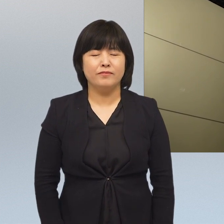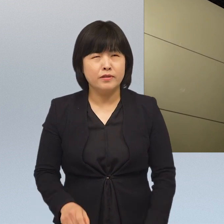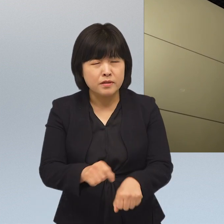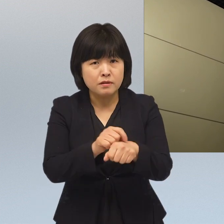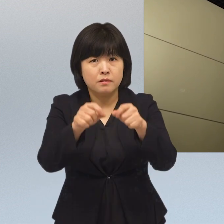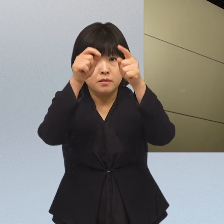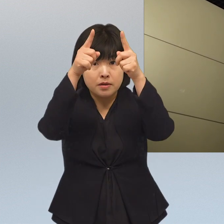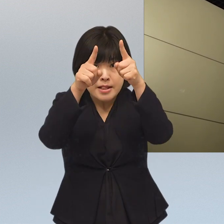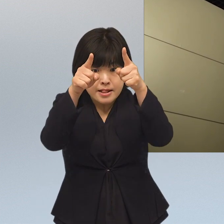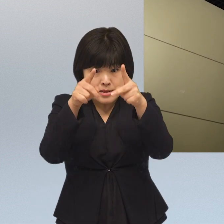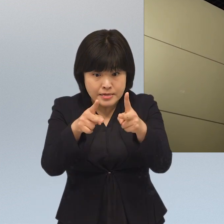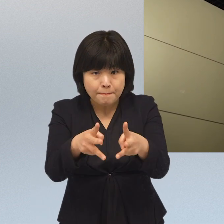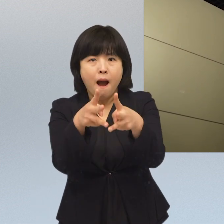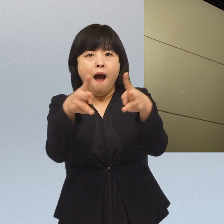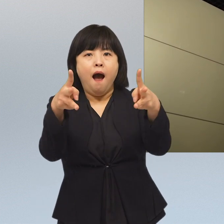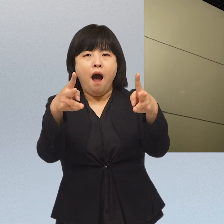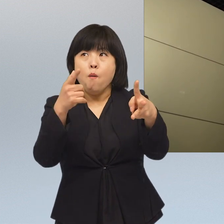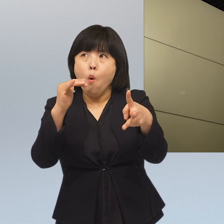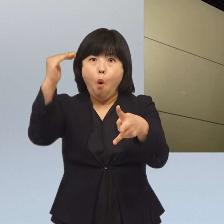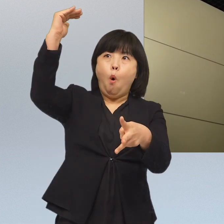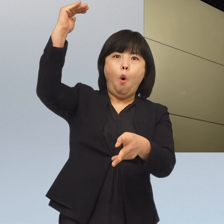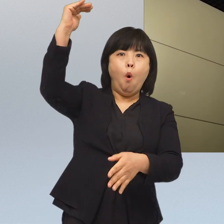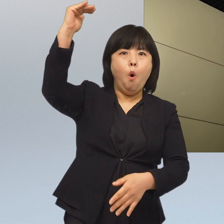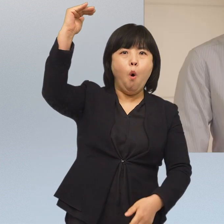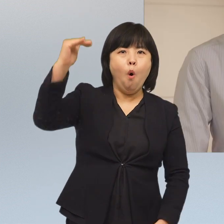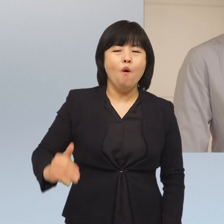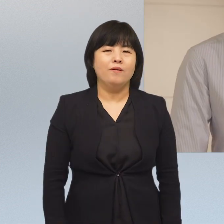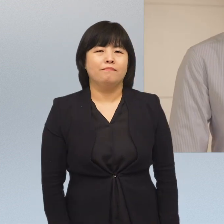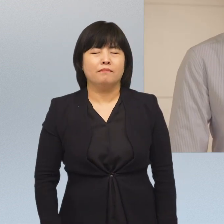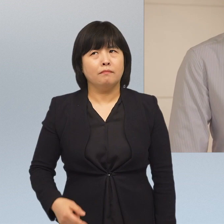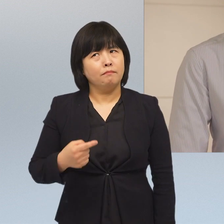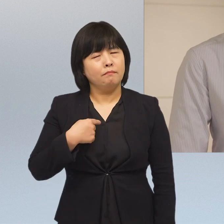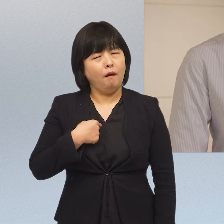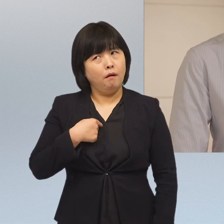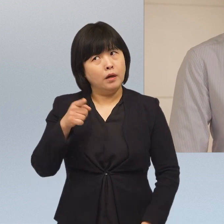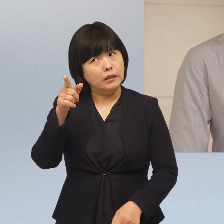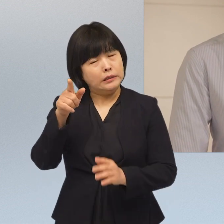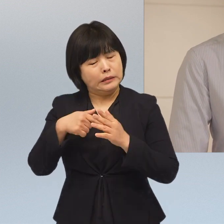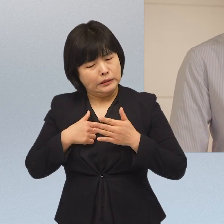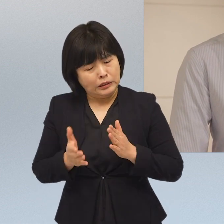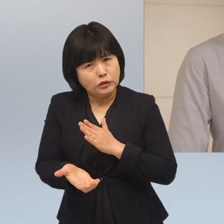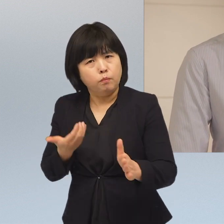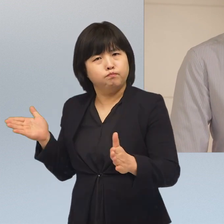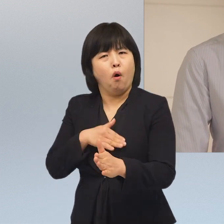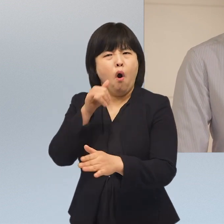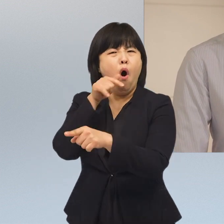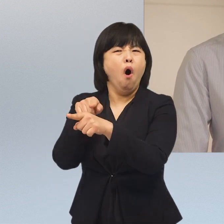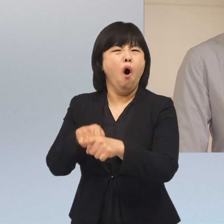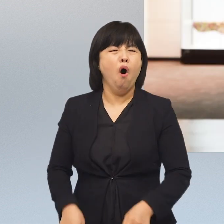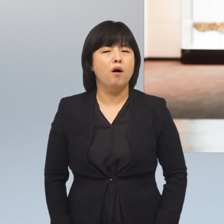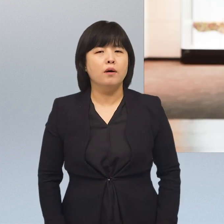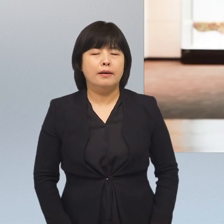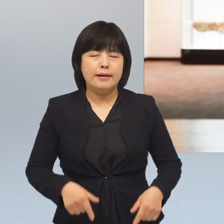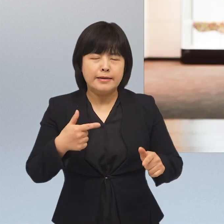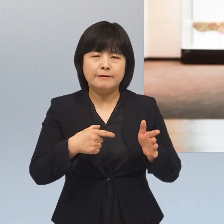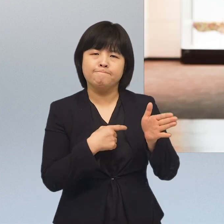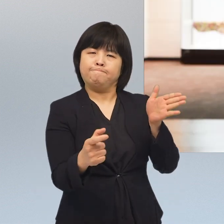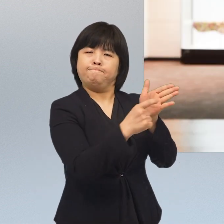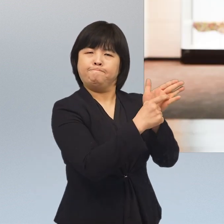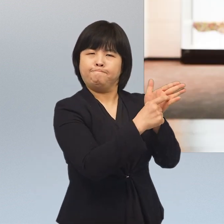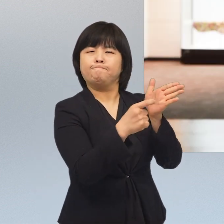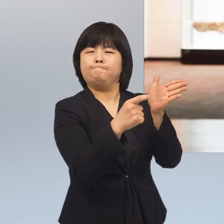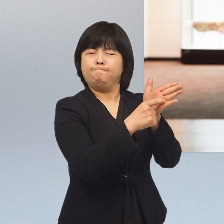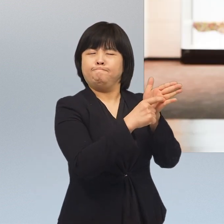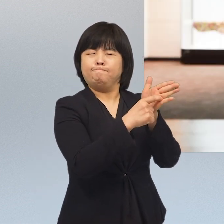저 3층장이 저보다 성님이에요. 제가 이미 태어났을 땐 저게 있었고요. 항상